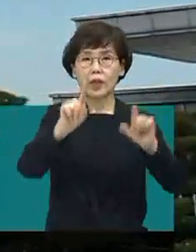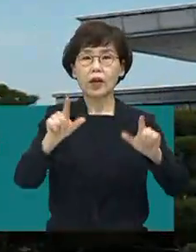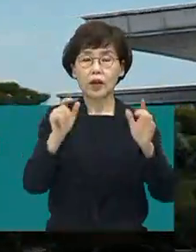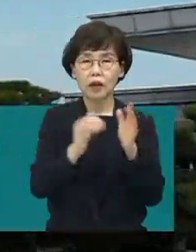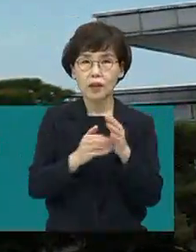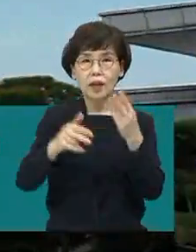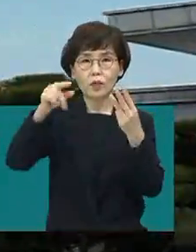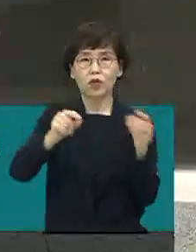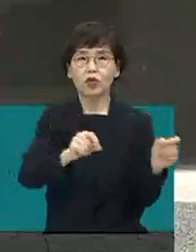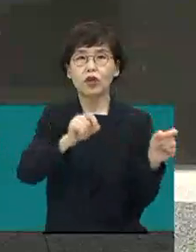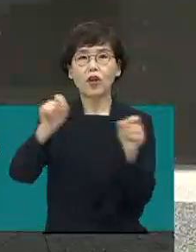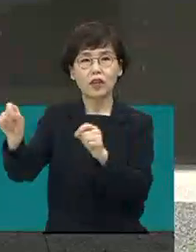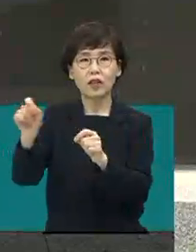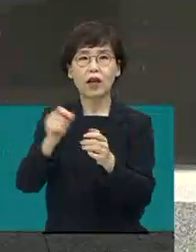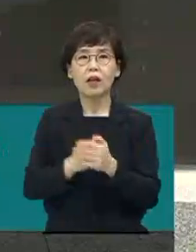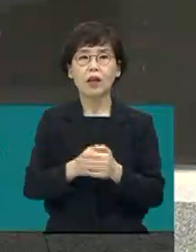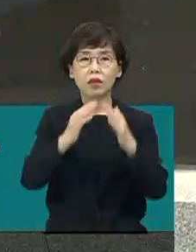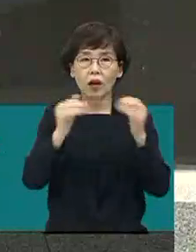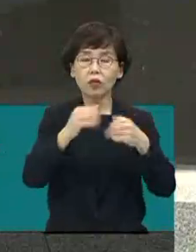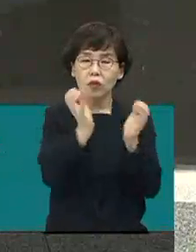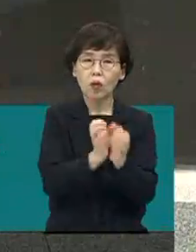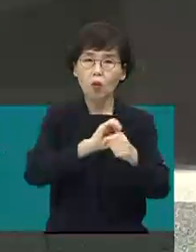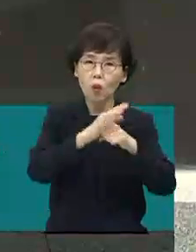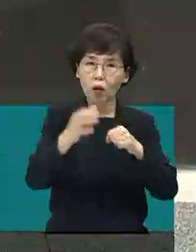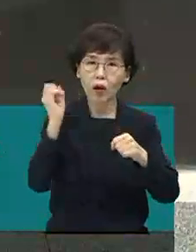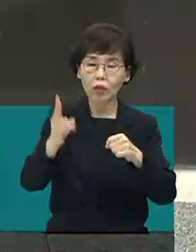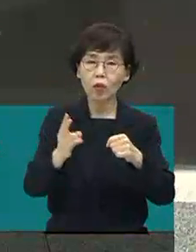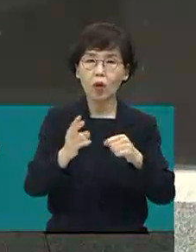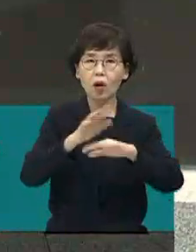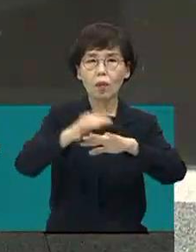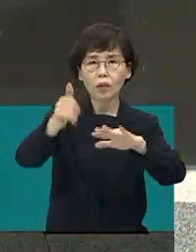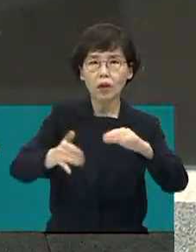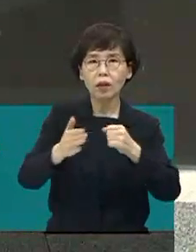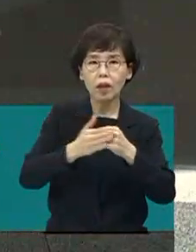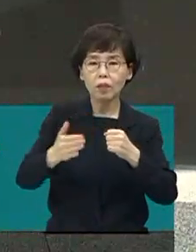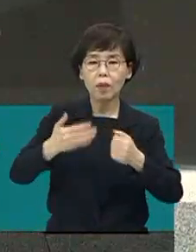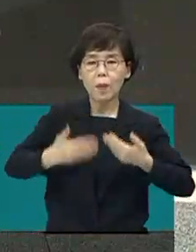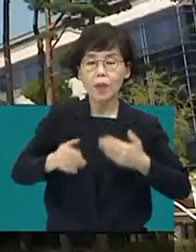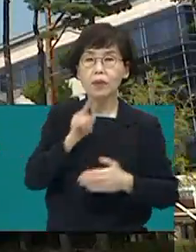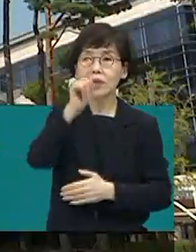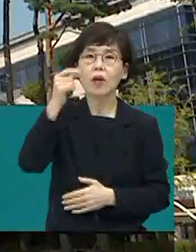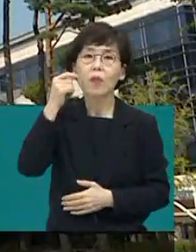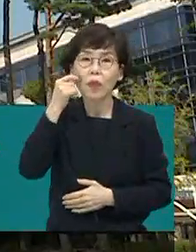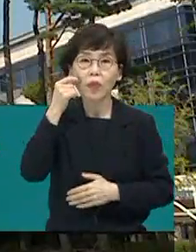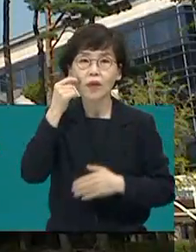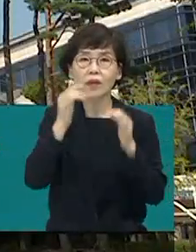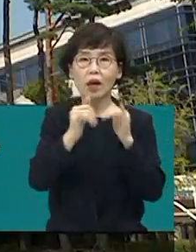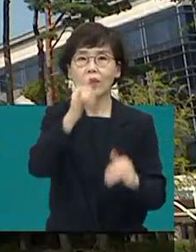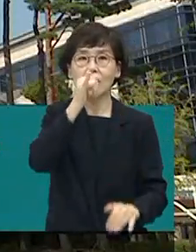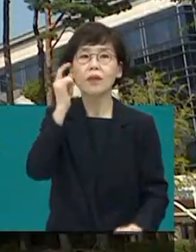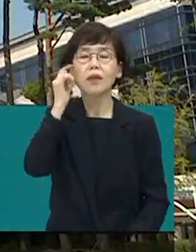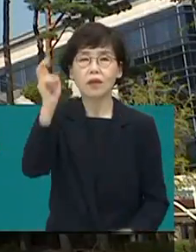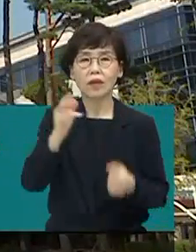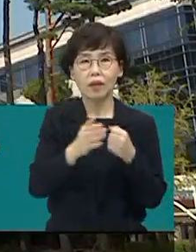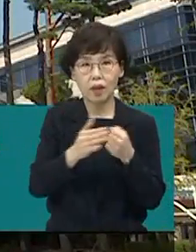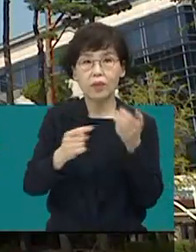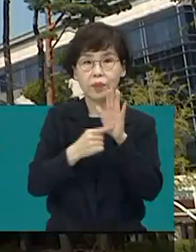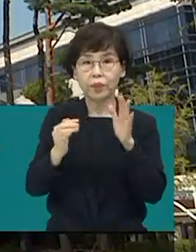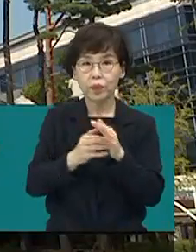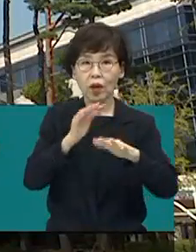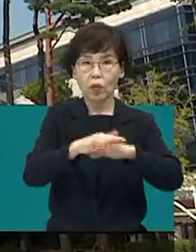전라북도는 코로나 1 9화 0 동철 등으로 미처 신청하지 못한 농업인이 있을 수 있는 점을 감안했다 고 밝혔습니다